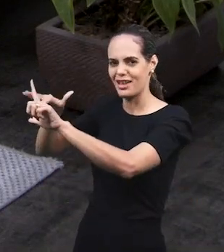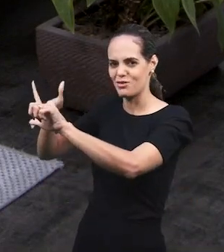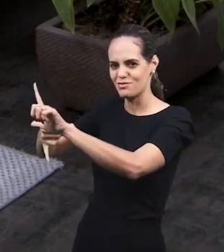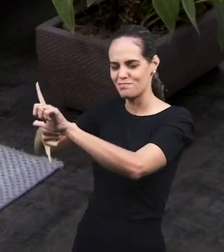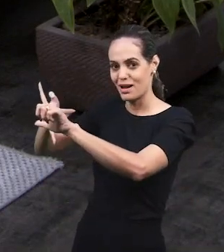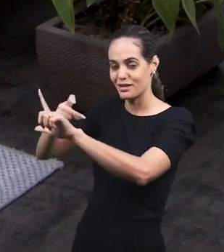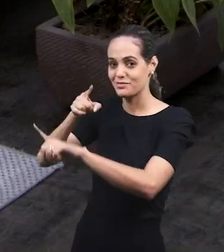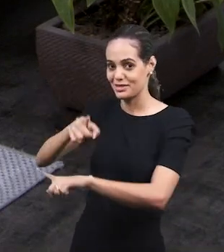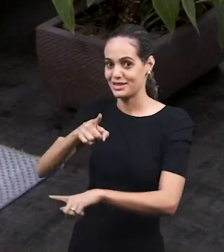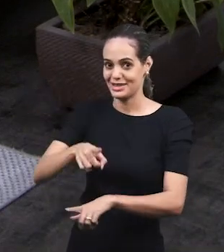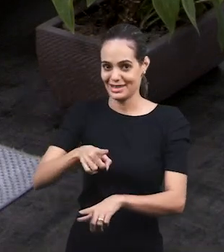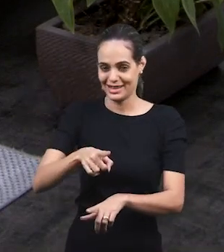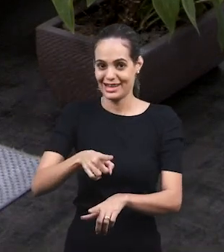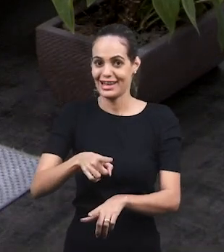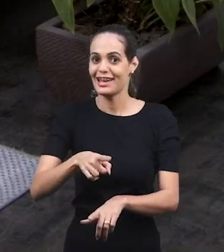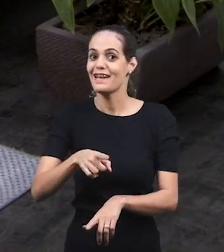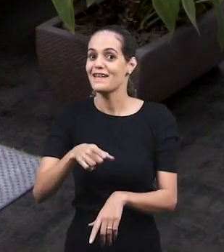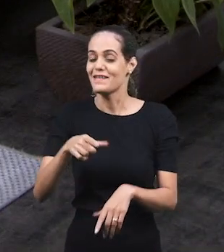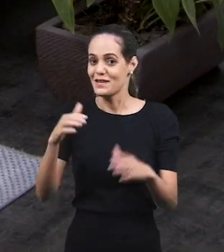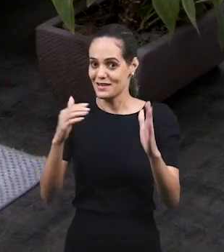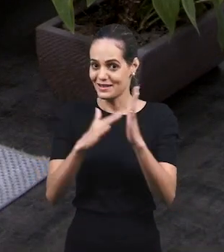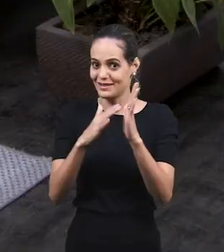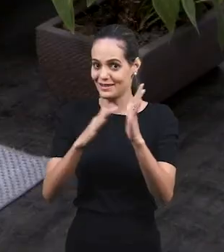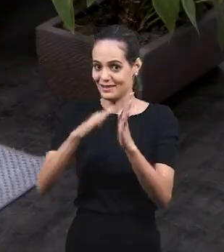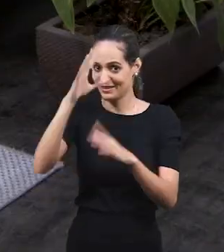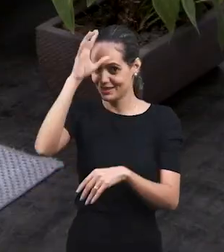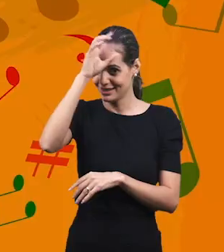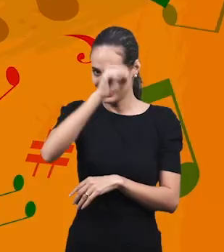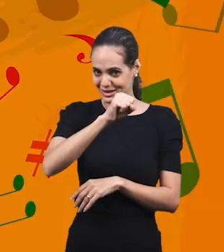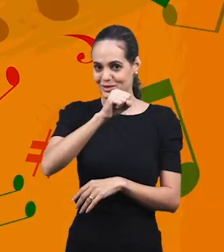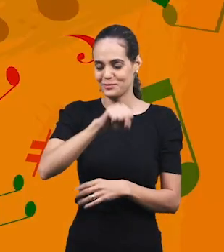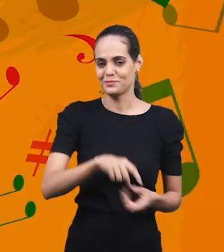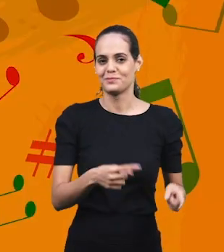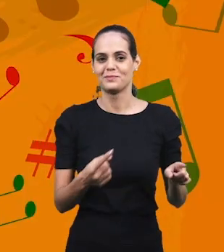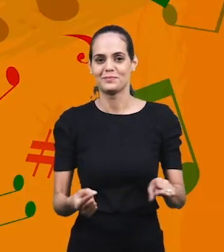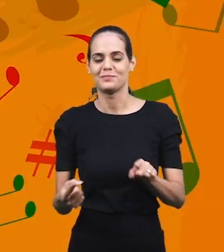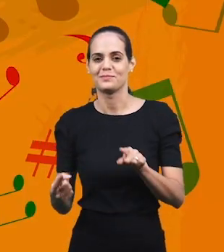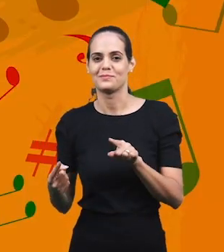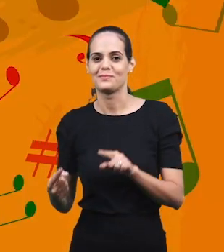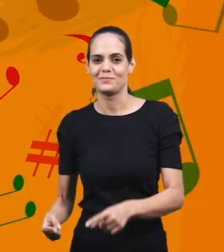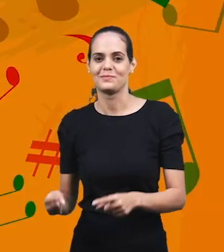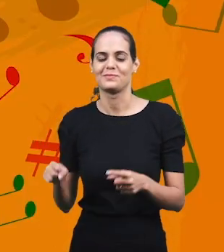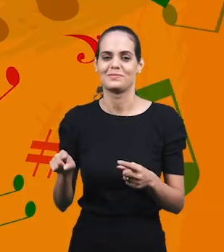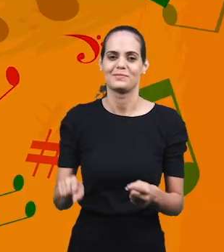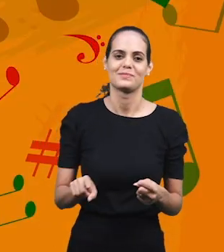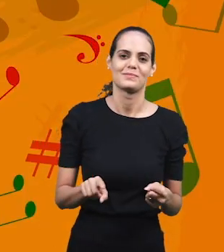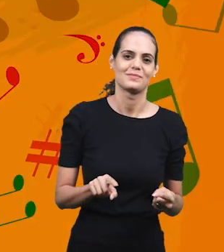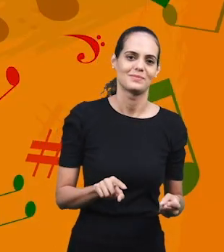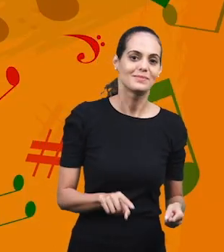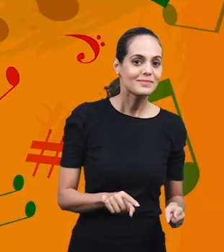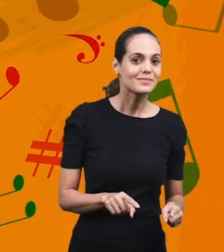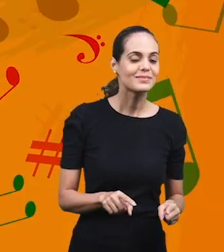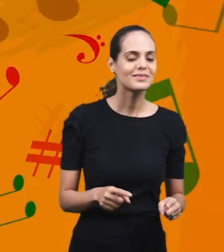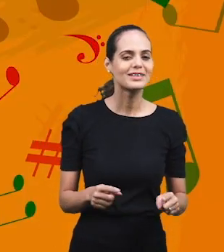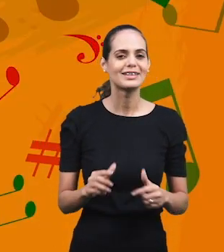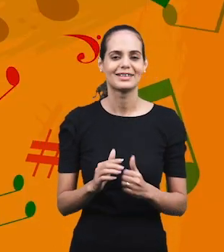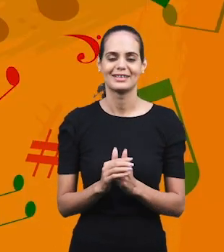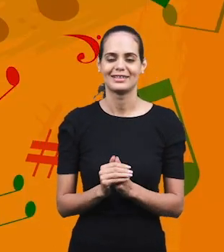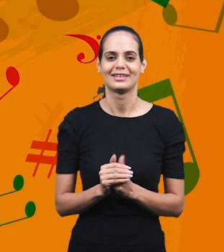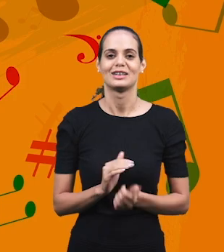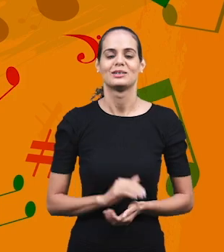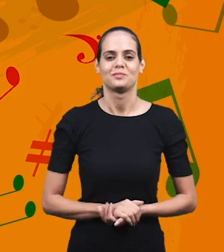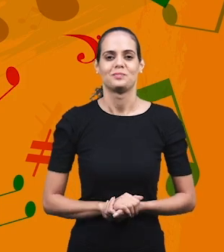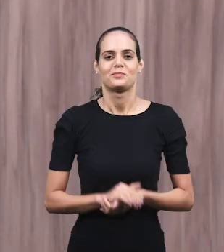pour pointer le QR code qui va apparaître à l'écran. Après, préparez-vous pour apprendre à propos de la louange.